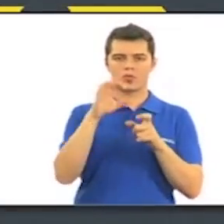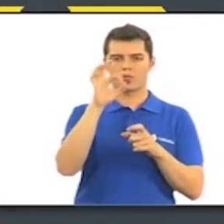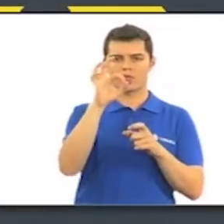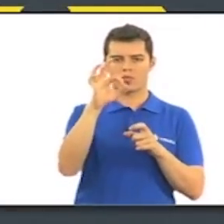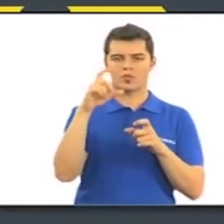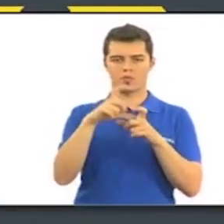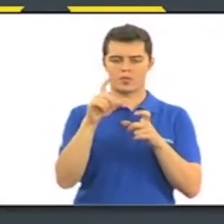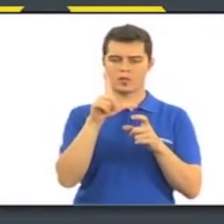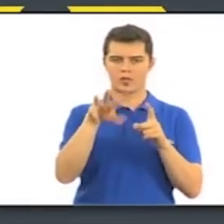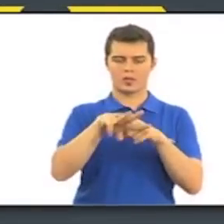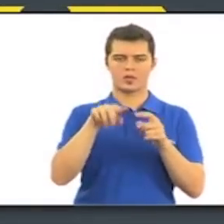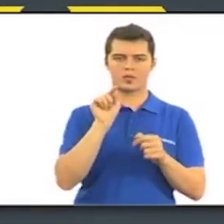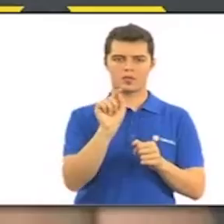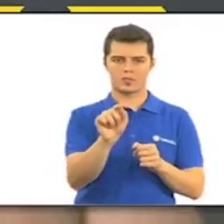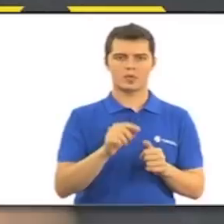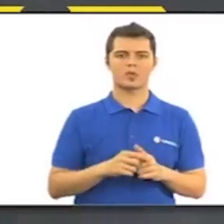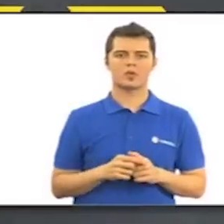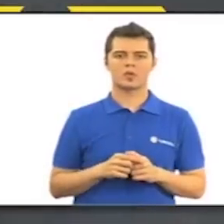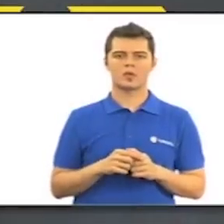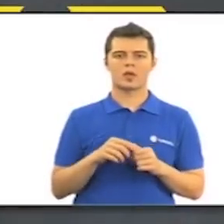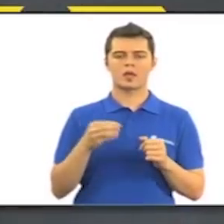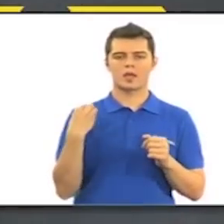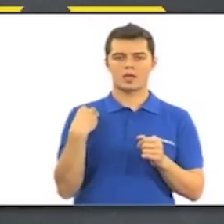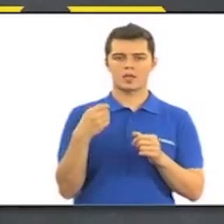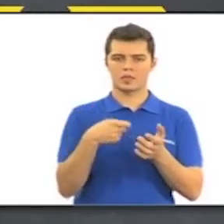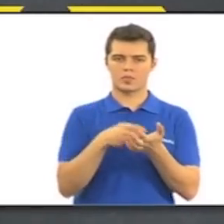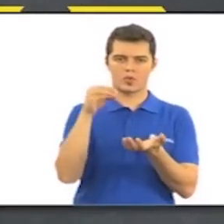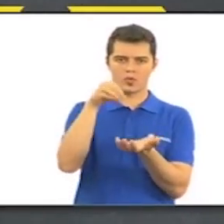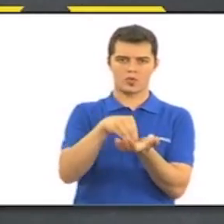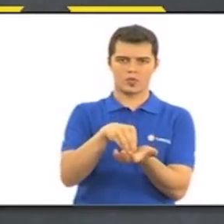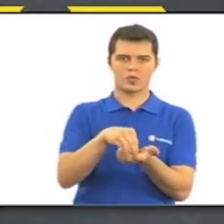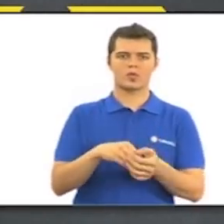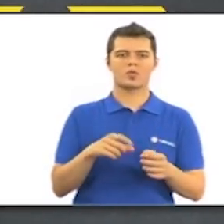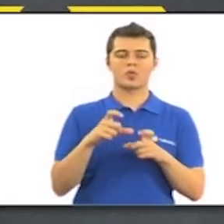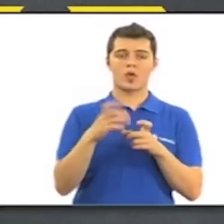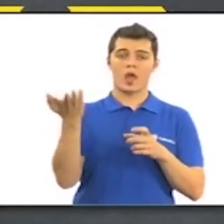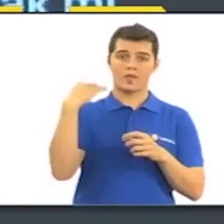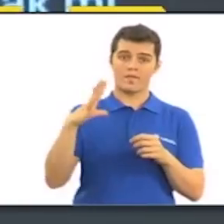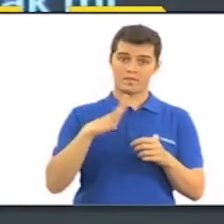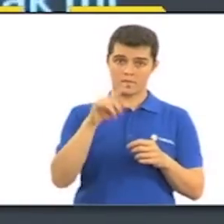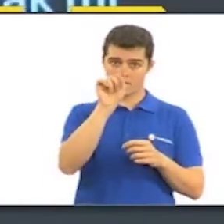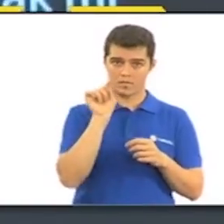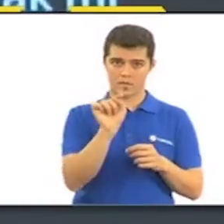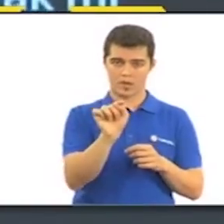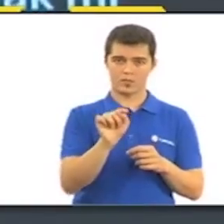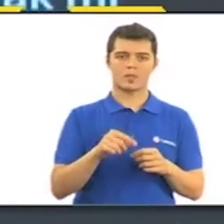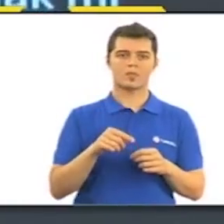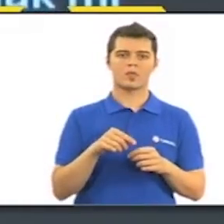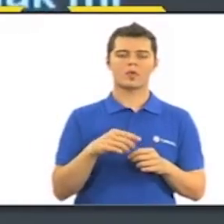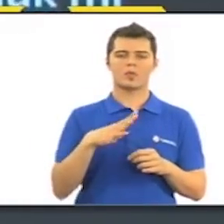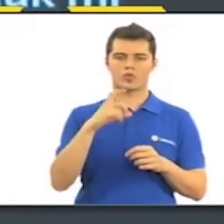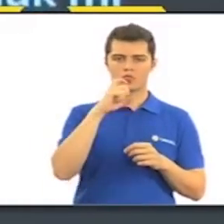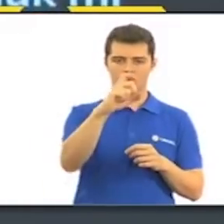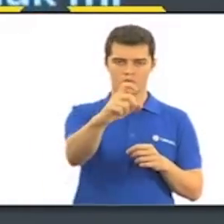hesap listesinden Google hesabını seçiyoruz. Google hesap ekleme ekranı karşımıza çıktığında eğer bir Google